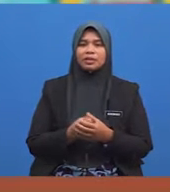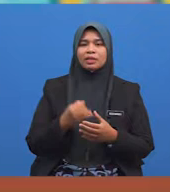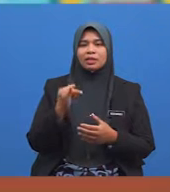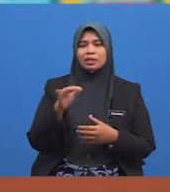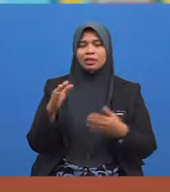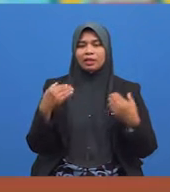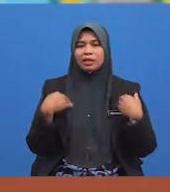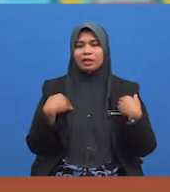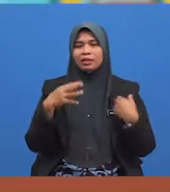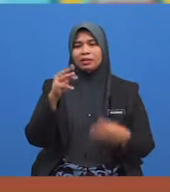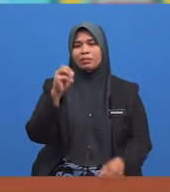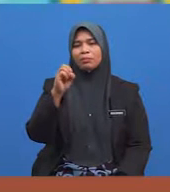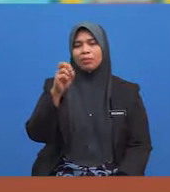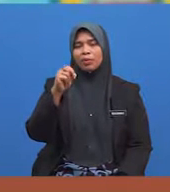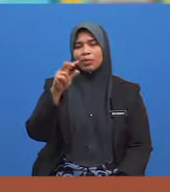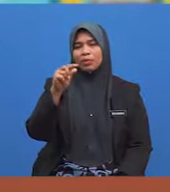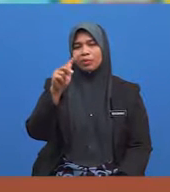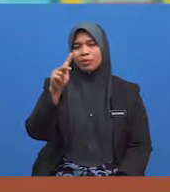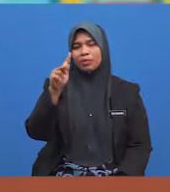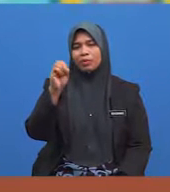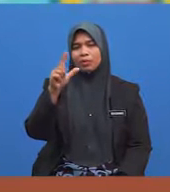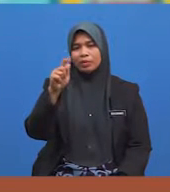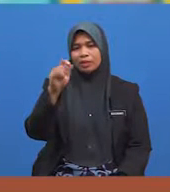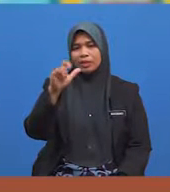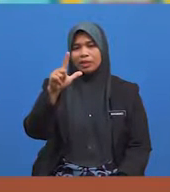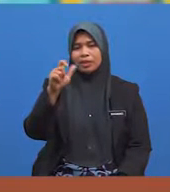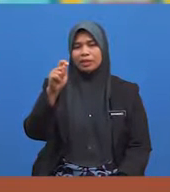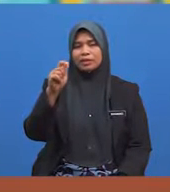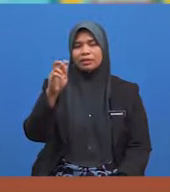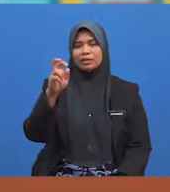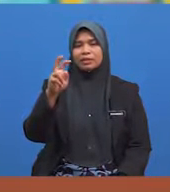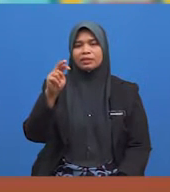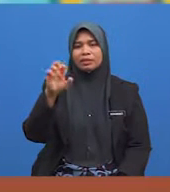Biji benih yang mempunyai satu kotiledon dipanggil monokotiledon.